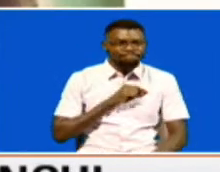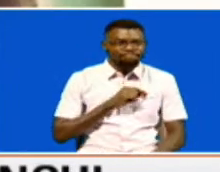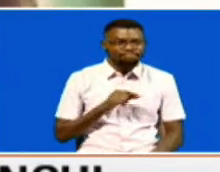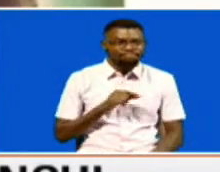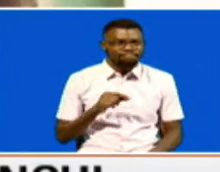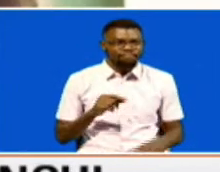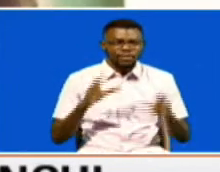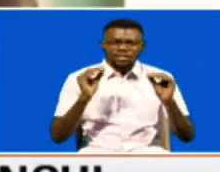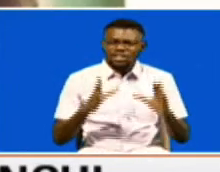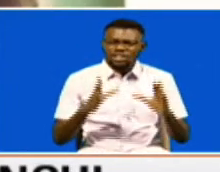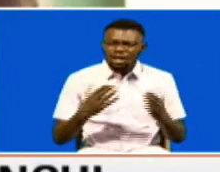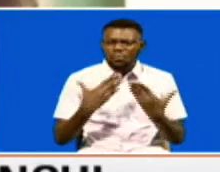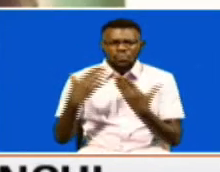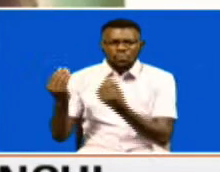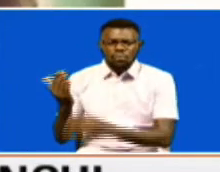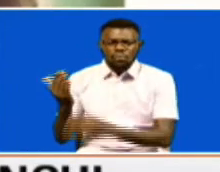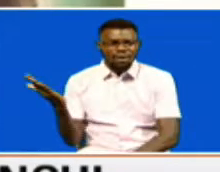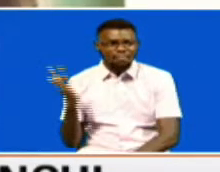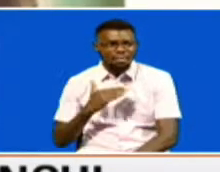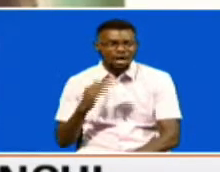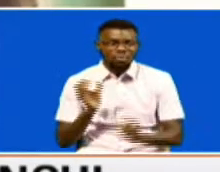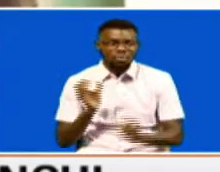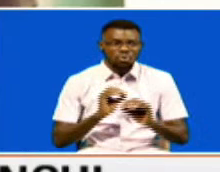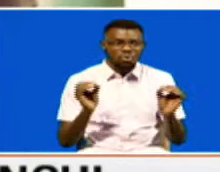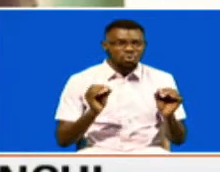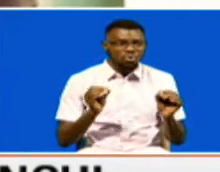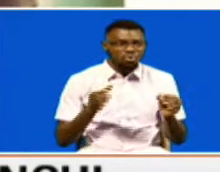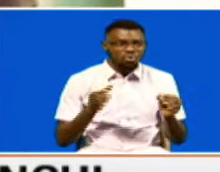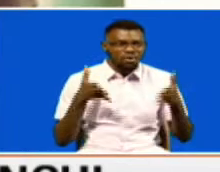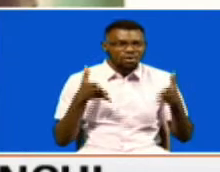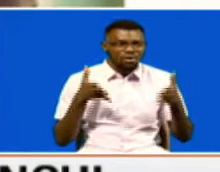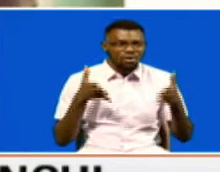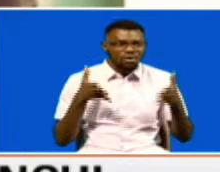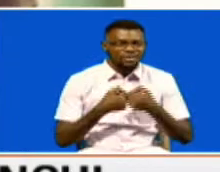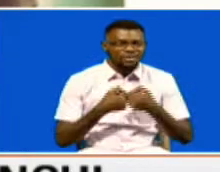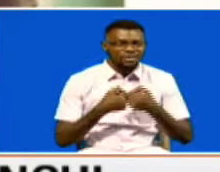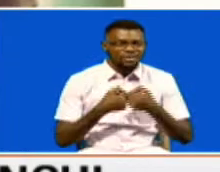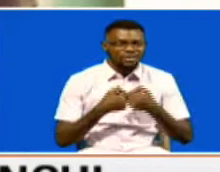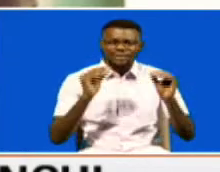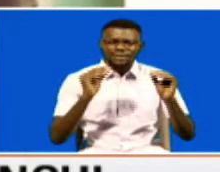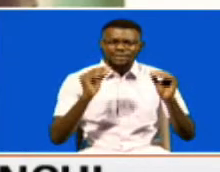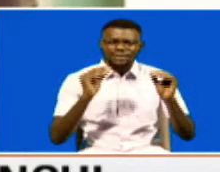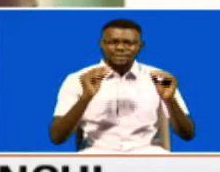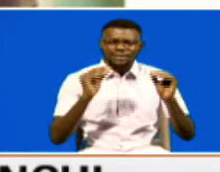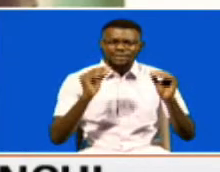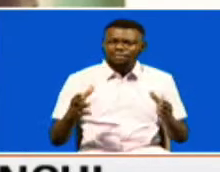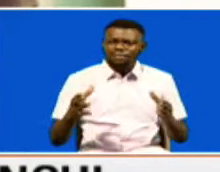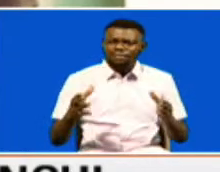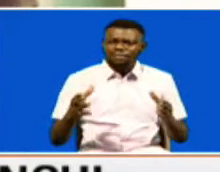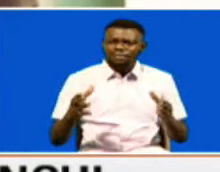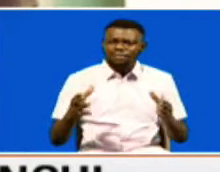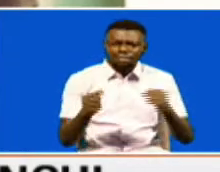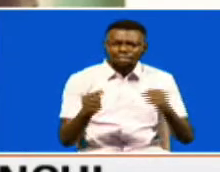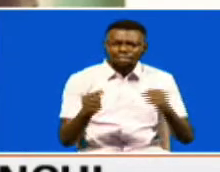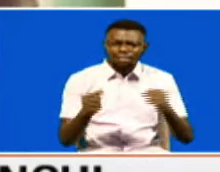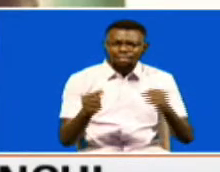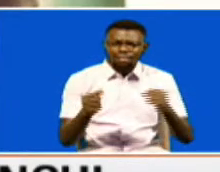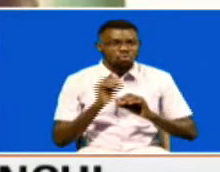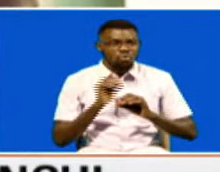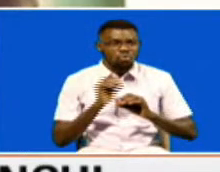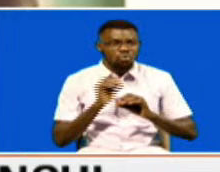akaenda na hajai rudi. Tatizo ambalo tuko nayo ni shida ya walimu. Sisi ndio hulipa walimu,